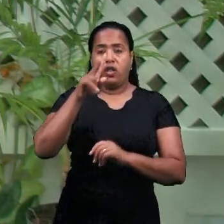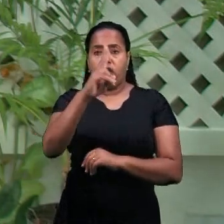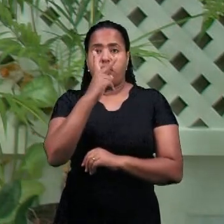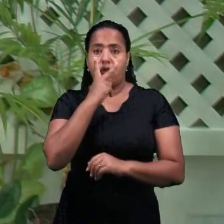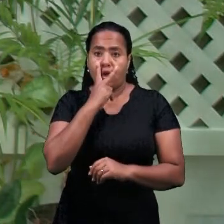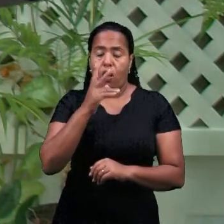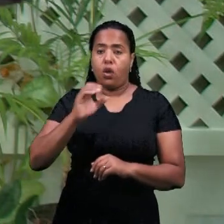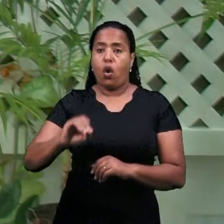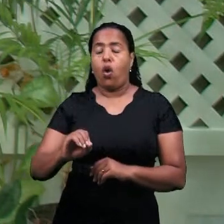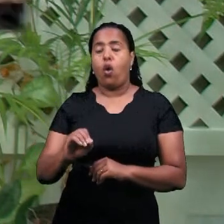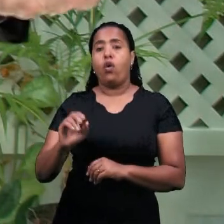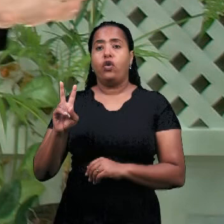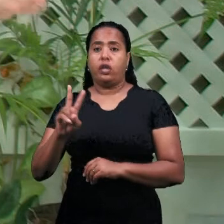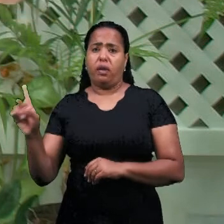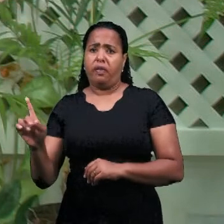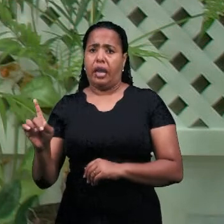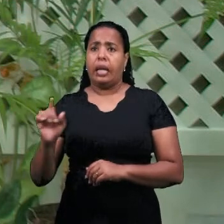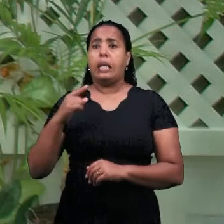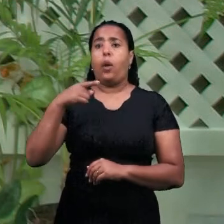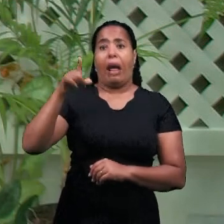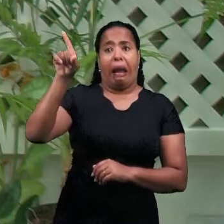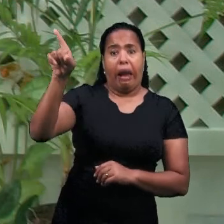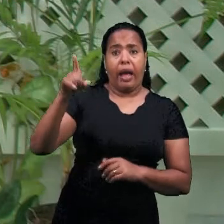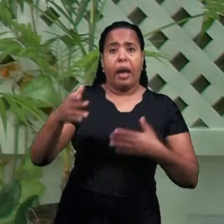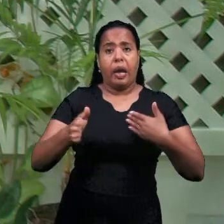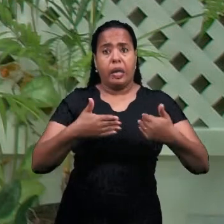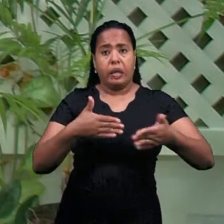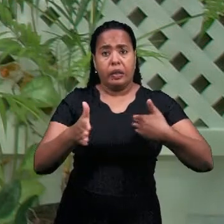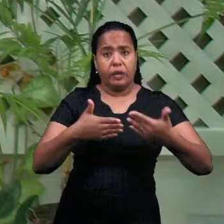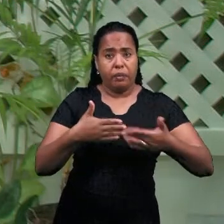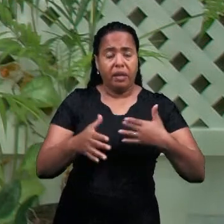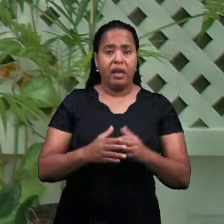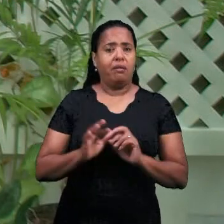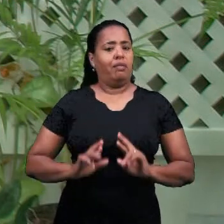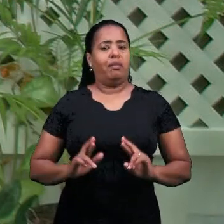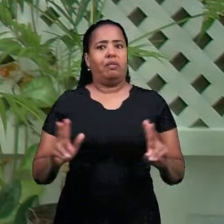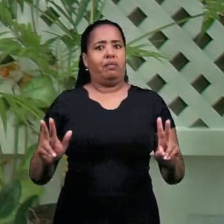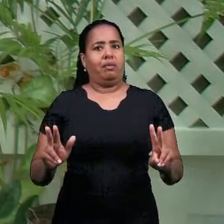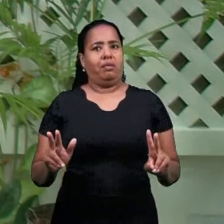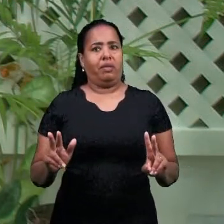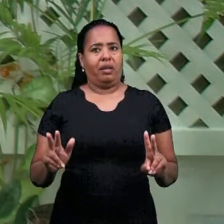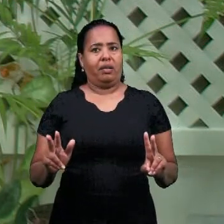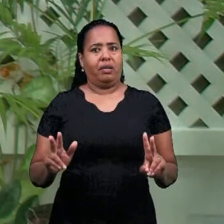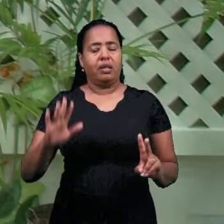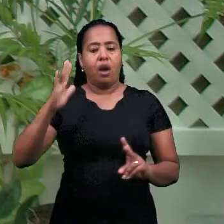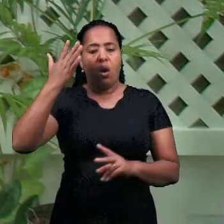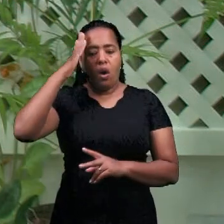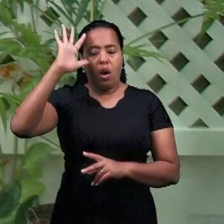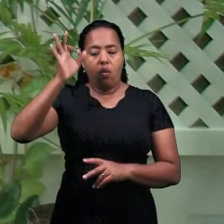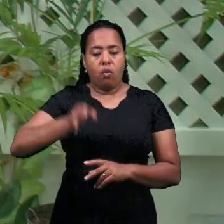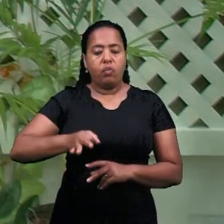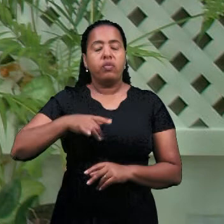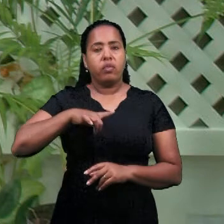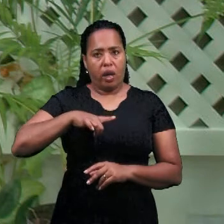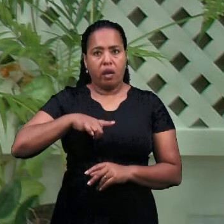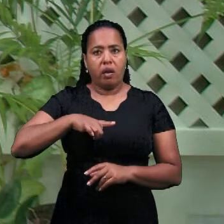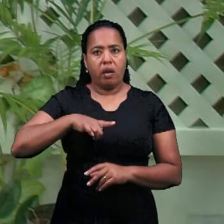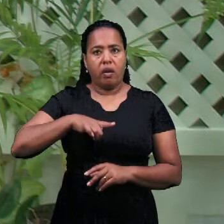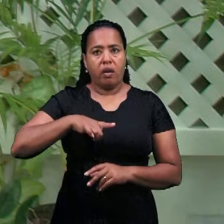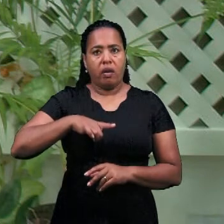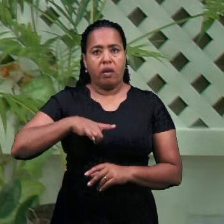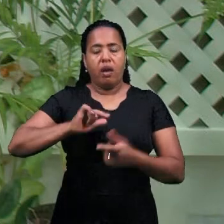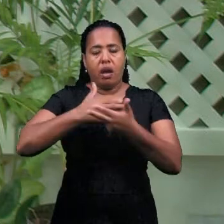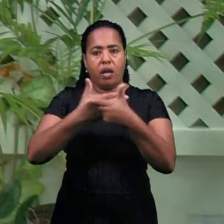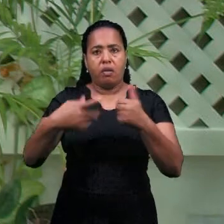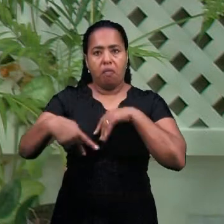de Vitoria ou de Vila-Velha, il s'adresse à l'église de Panama. C'est une autre chose. Donc, regardez bien, il a un discernement. Donc,